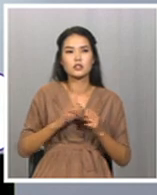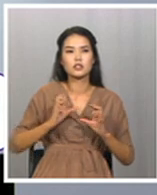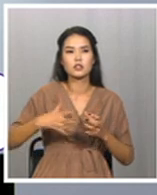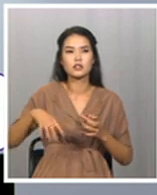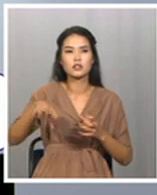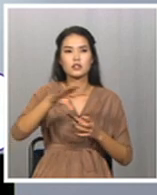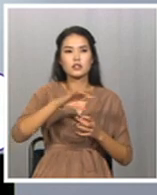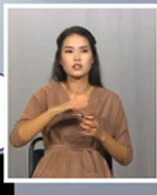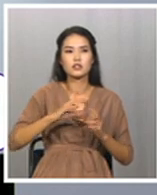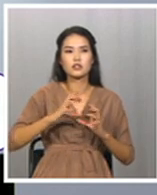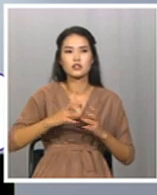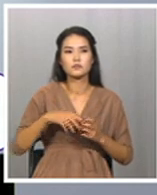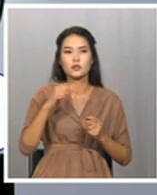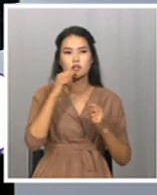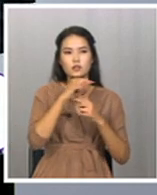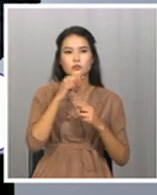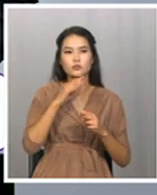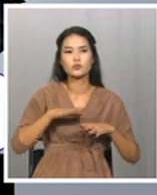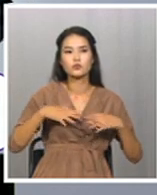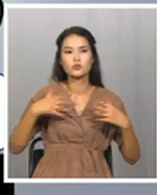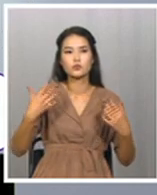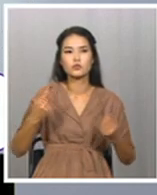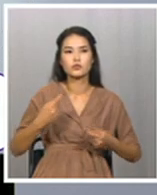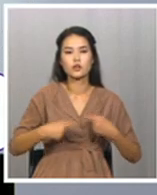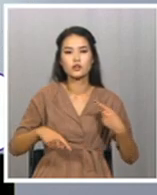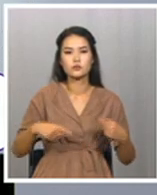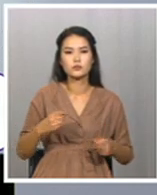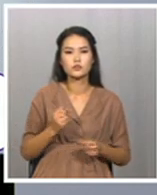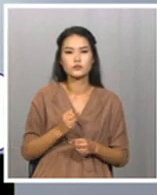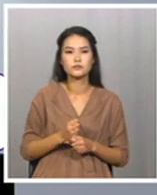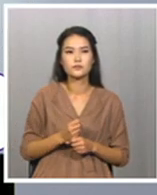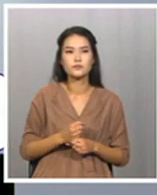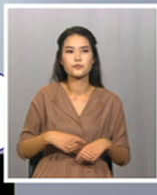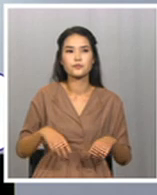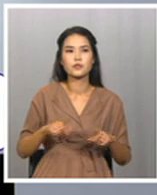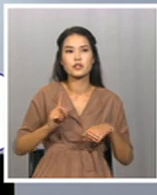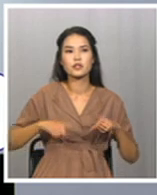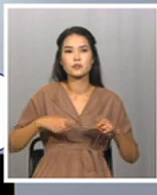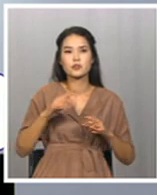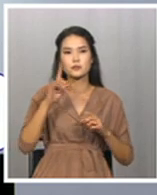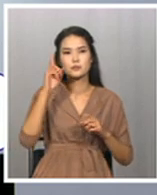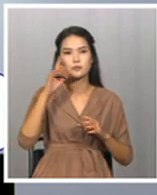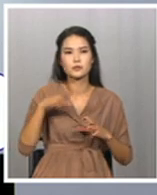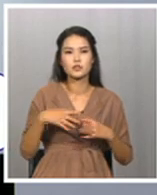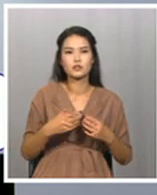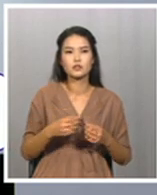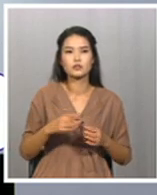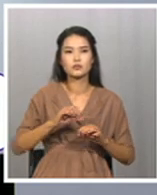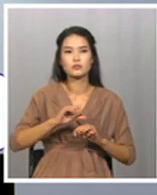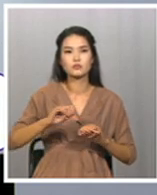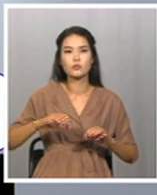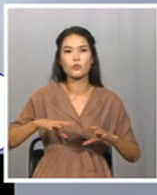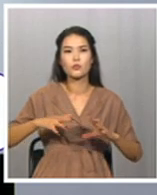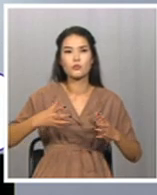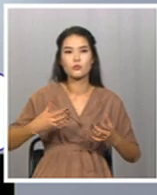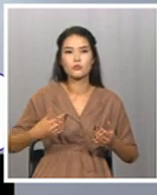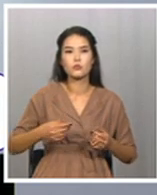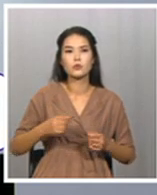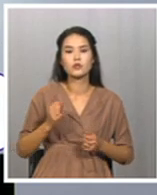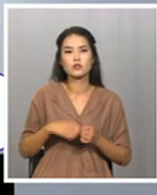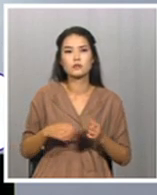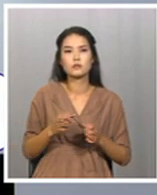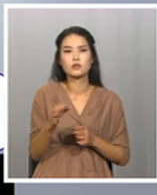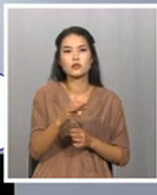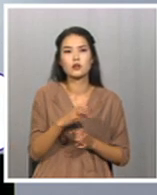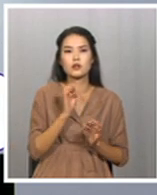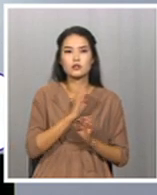әлемдік экономикада үлкен айырмашылық жасайды. Кейбір мемлекеттерінің аумағы үлкен болуы мүмкін, немесе кейбір мемлекеттер